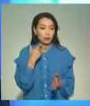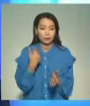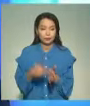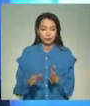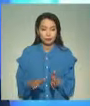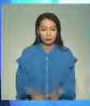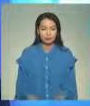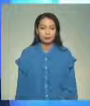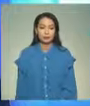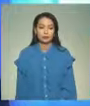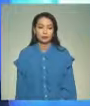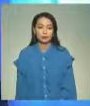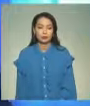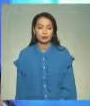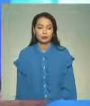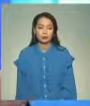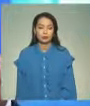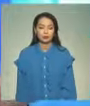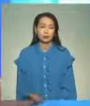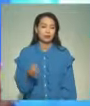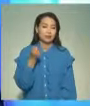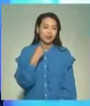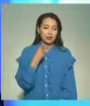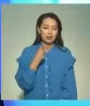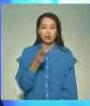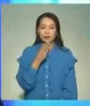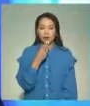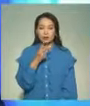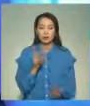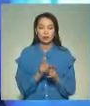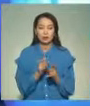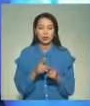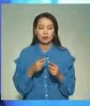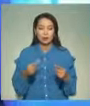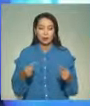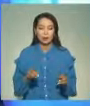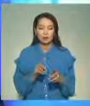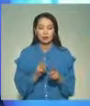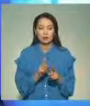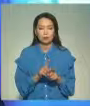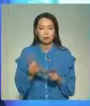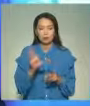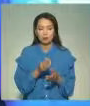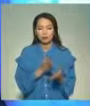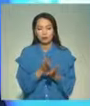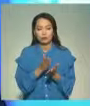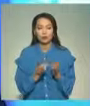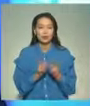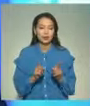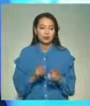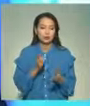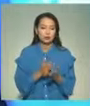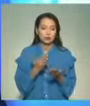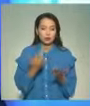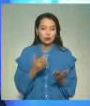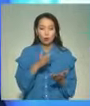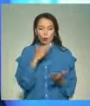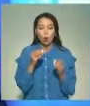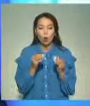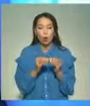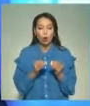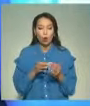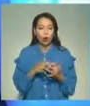от употребления алкогольных напитков. Арақ ішпеу, темек шекпеу секілді мәселелер насихатталып жатыр. Бізде қазір қылмыс жасалмайтын 10 ауыл бар. 2